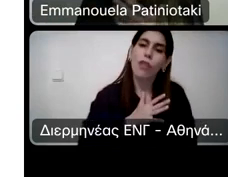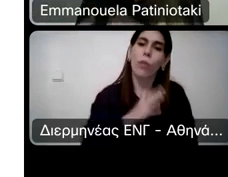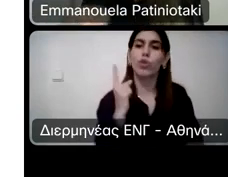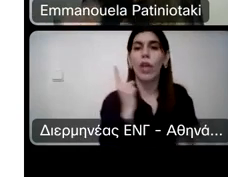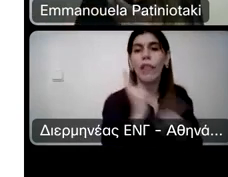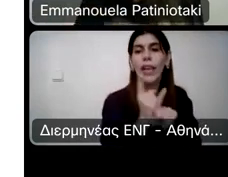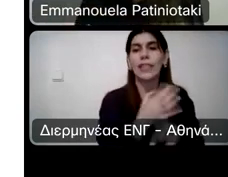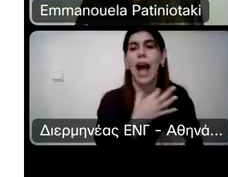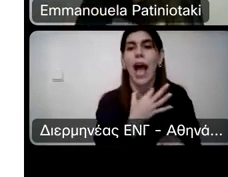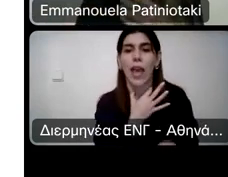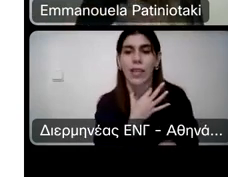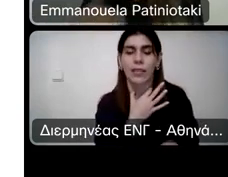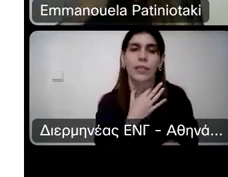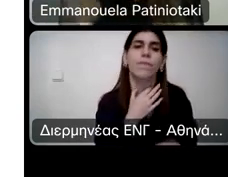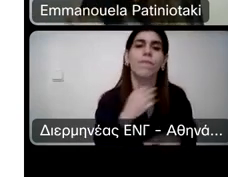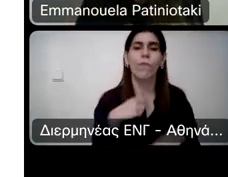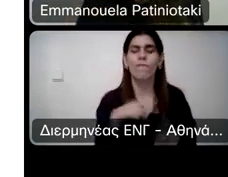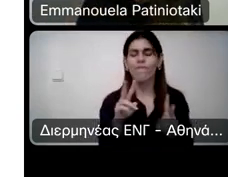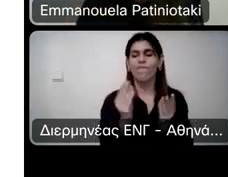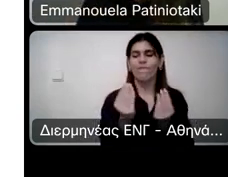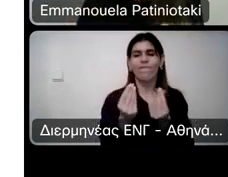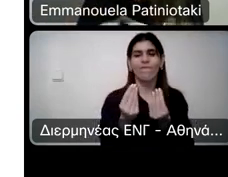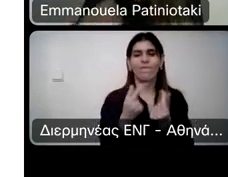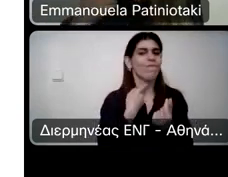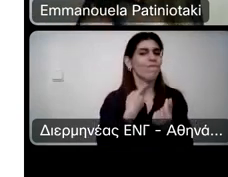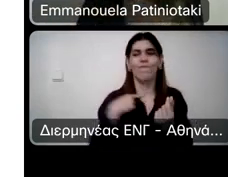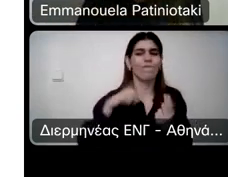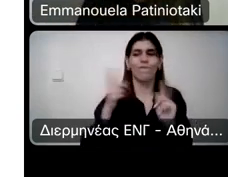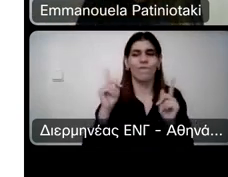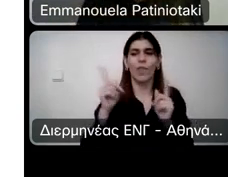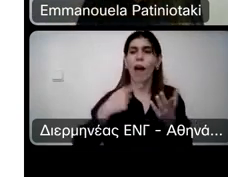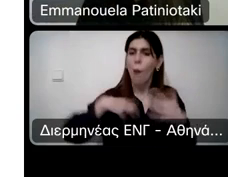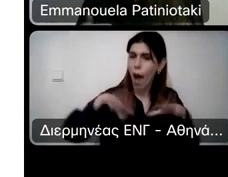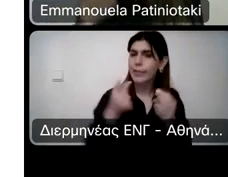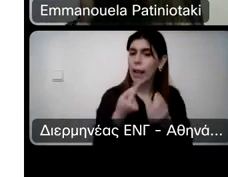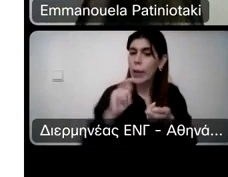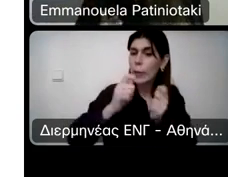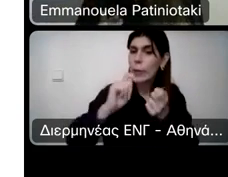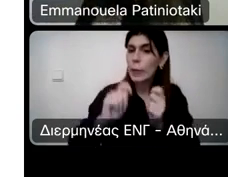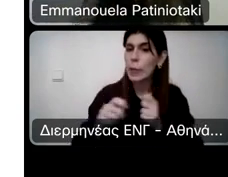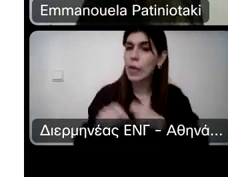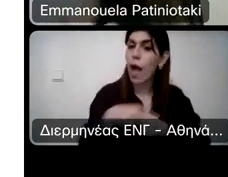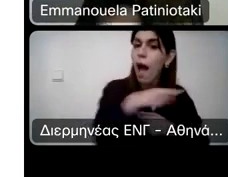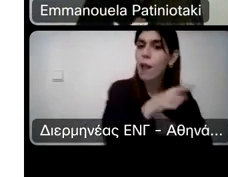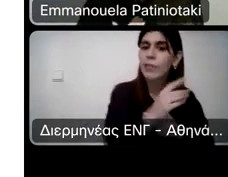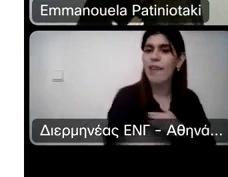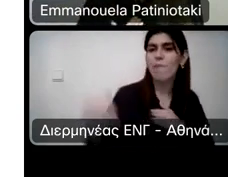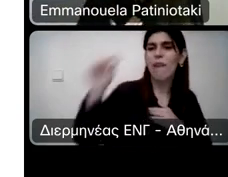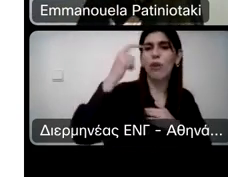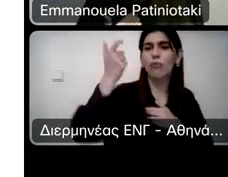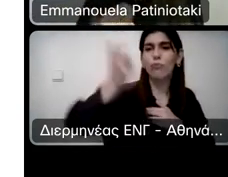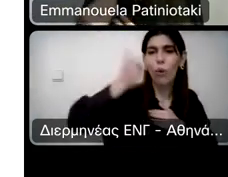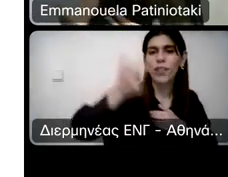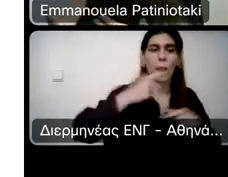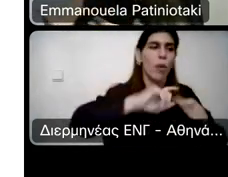αυτό, άρχισα να το αλλάζω, άρχισα να παραπονιούνται οι project managers, άρχισε να παραπονιέται η εταιρεία, αλλά επέμεινα να παίρνω αυτά τα